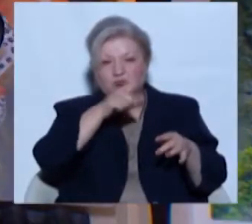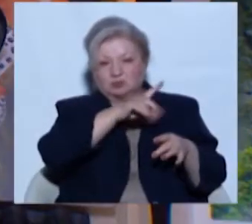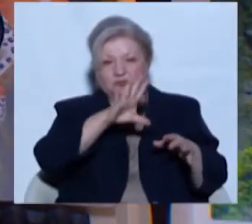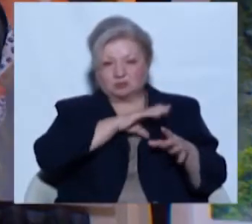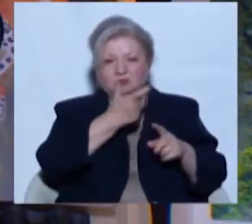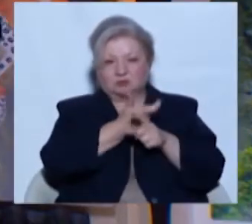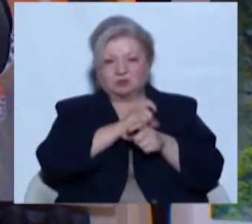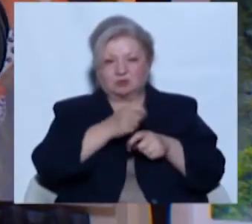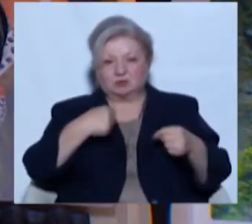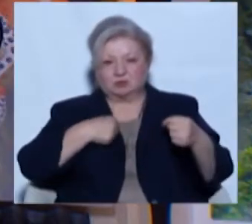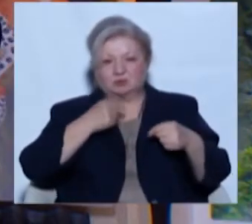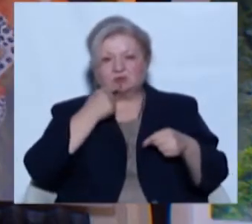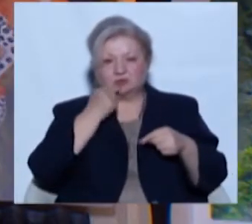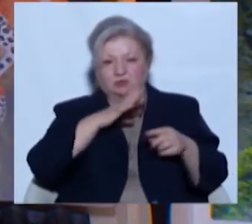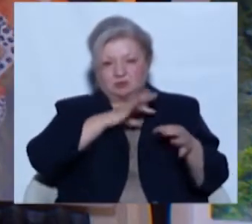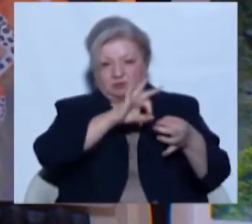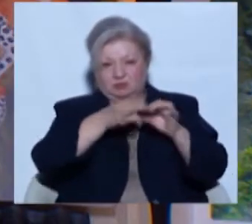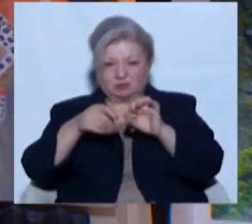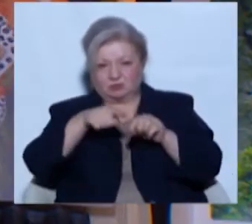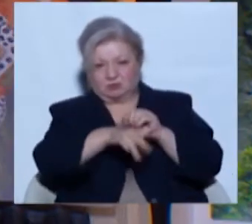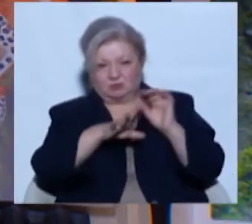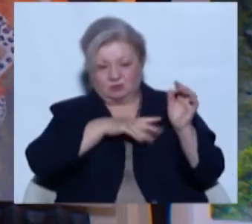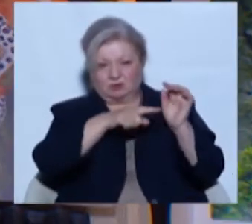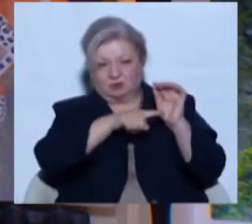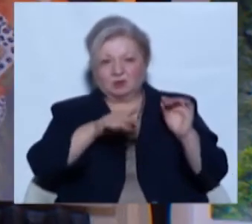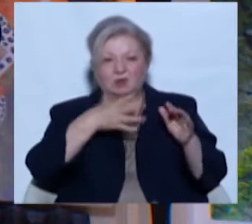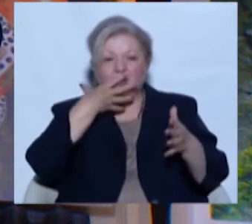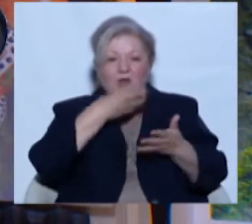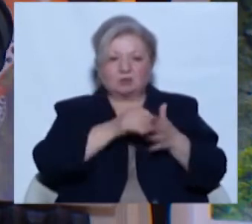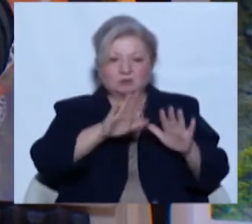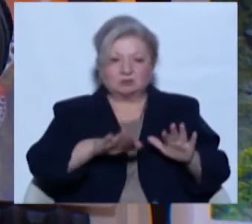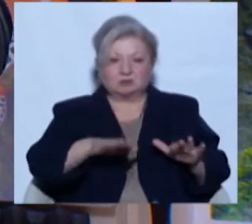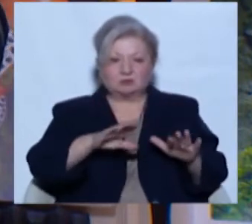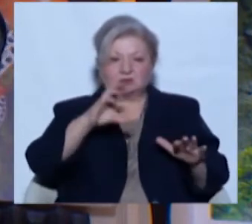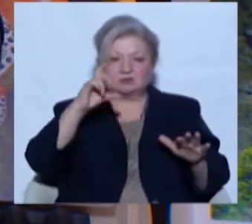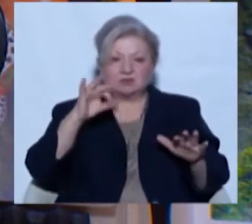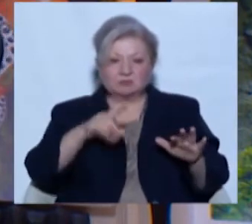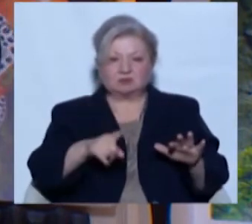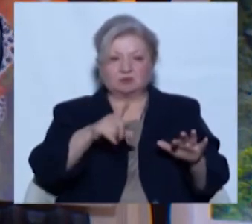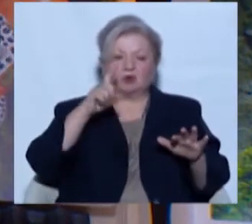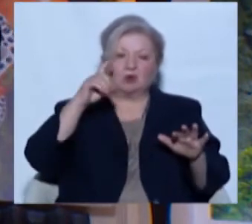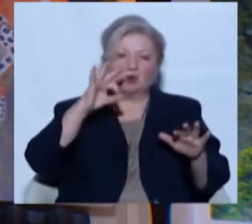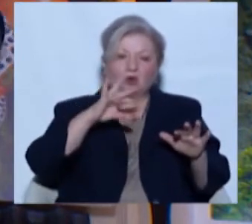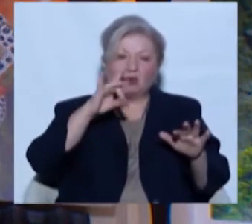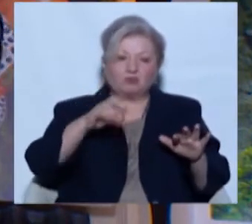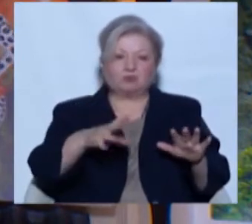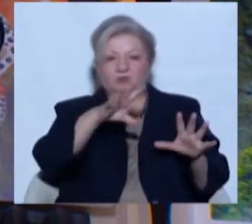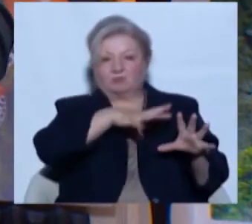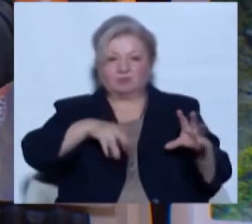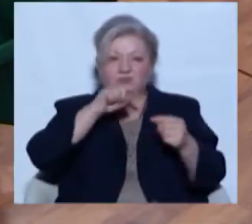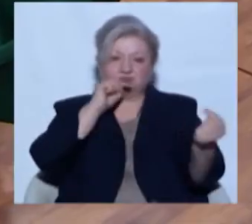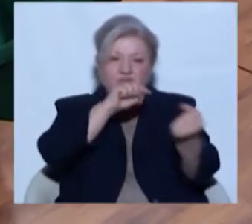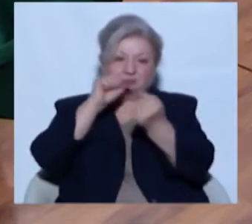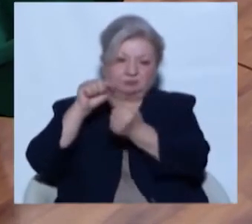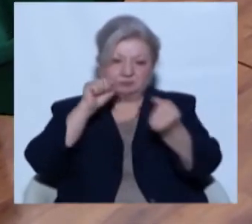მაგდა ძალიან მწვავედ მიმდინარეობდა ეს პროცესები ადგილობრივი სერბებისა და ხორვატების და ბოსნაკების